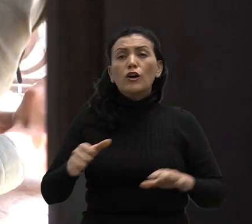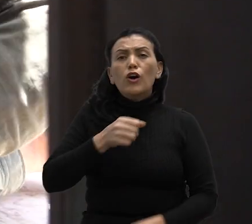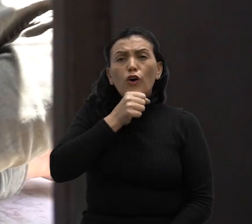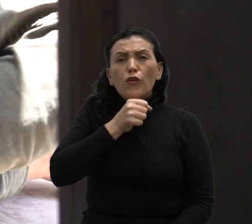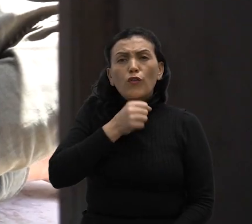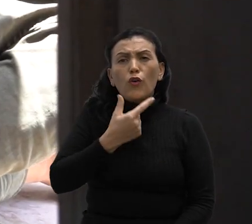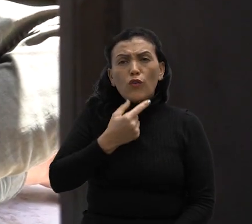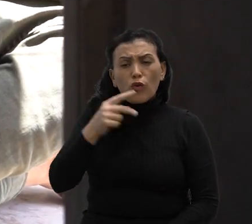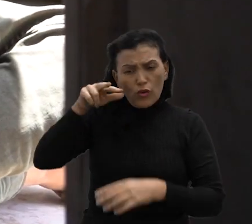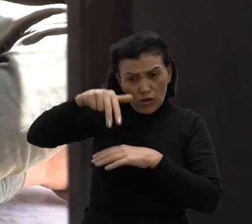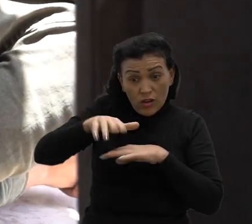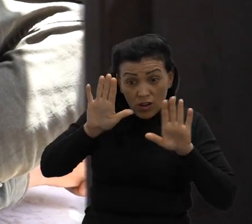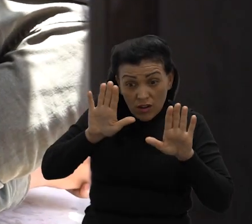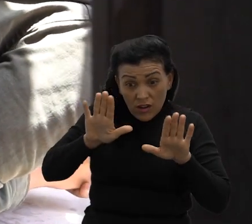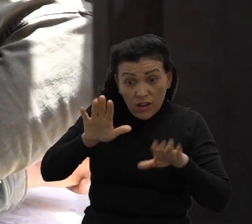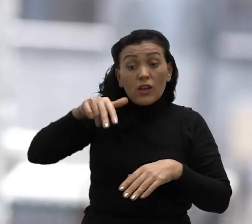سيدي